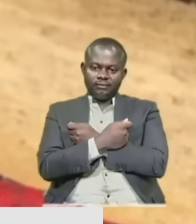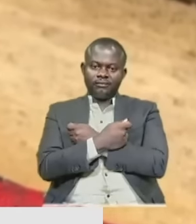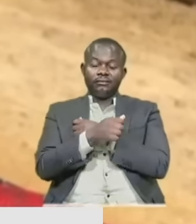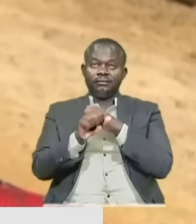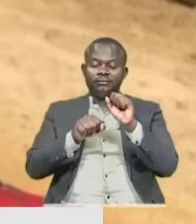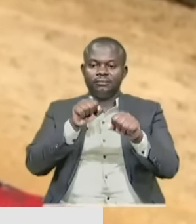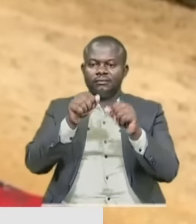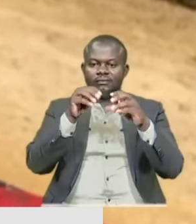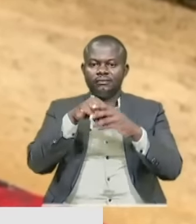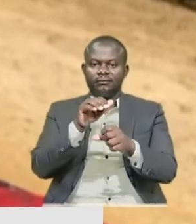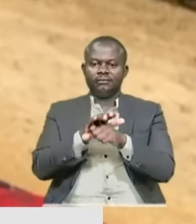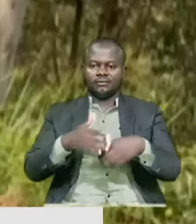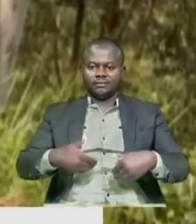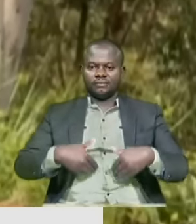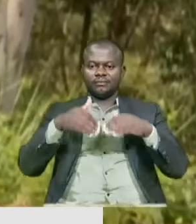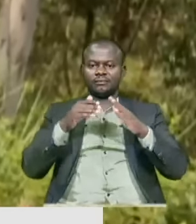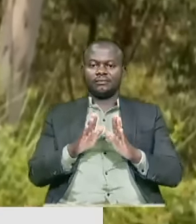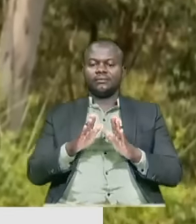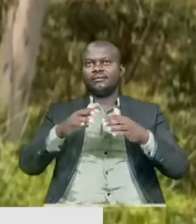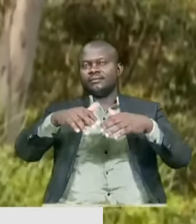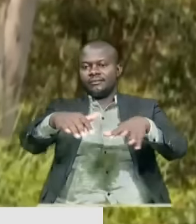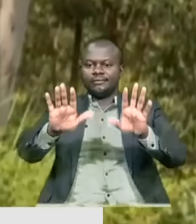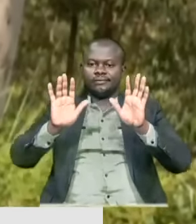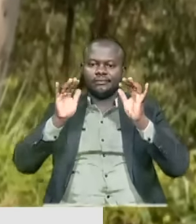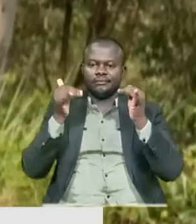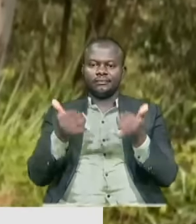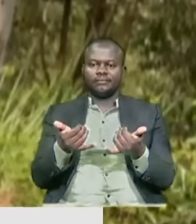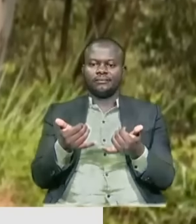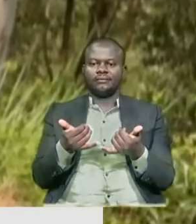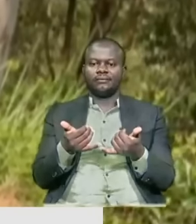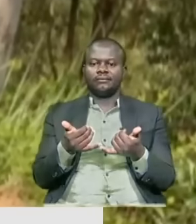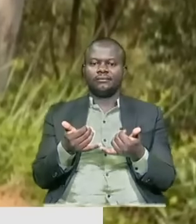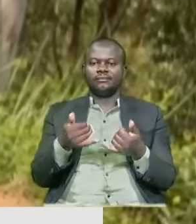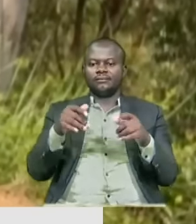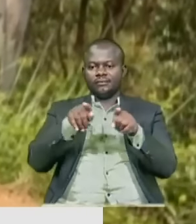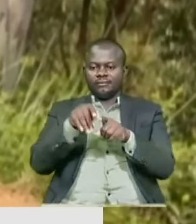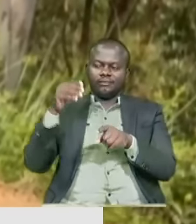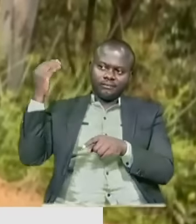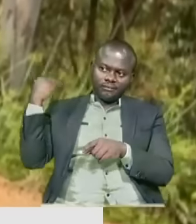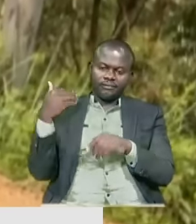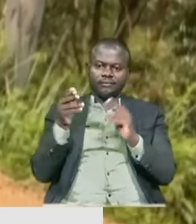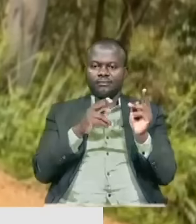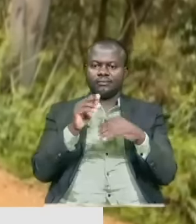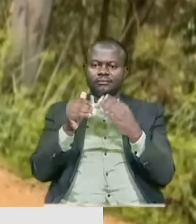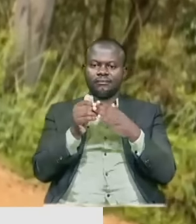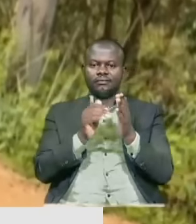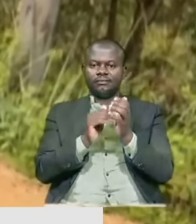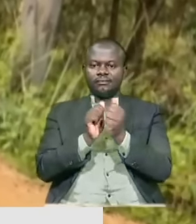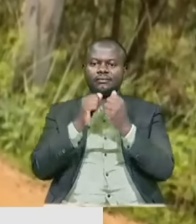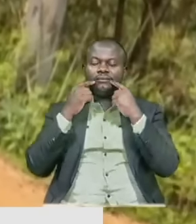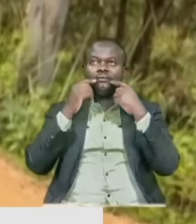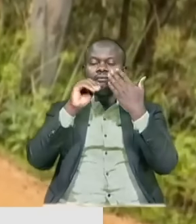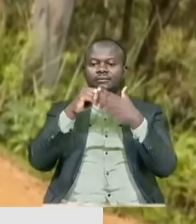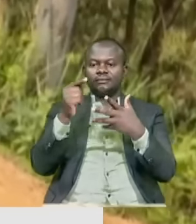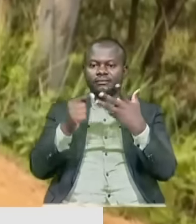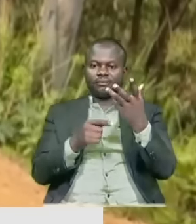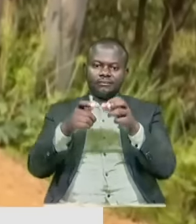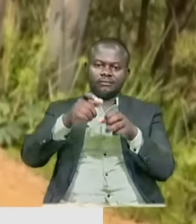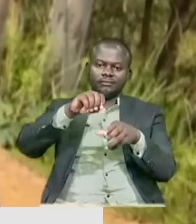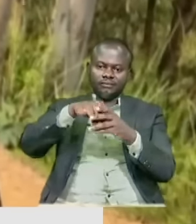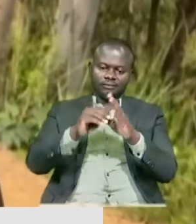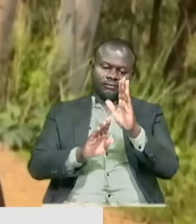banyonzi biganje mu rubyiruko barakomorewe ubarimo gutwara imizigo nkuko byari bisanzwe bakavuga ko hari icyo birimo kongera